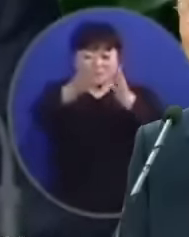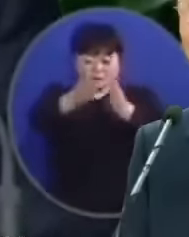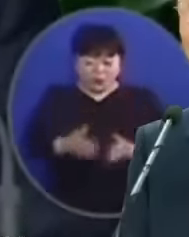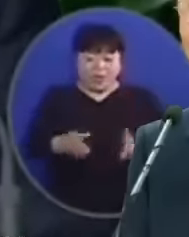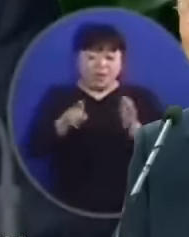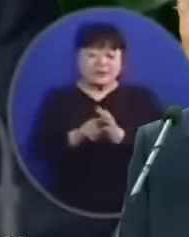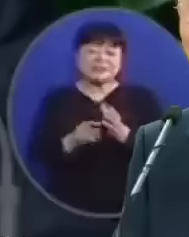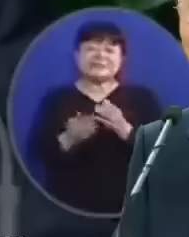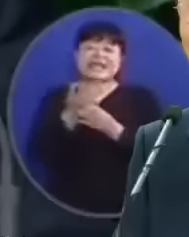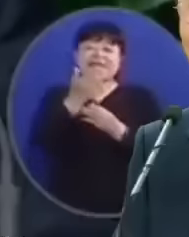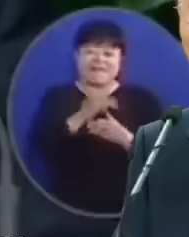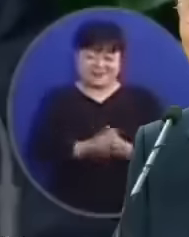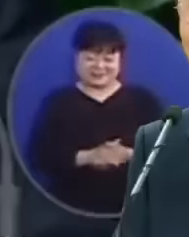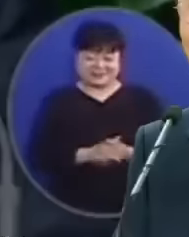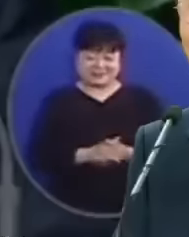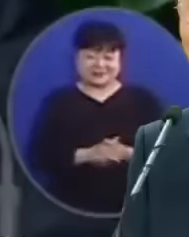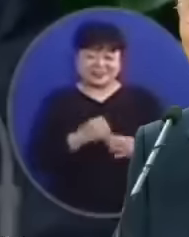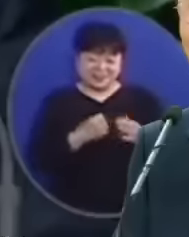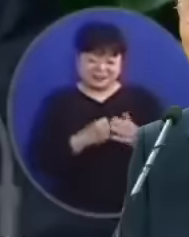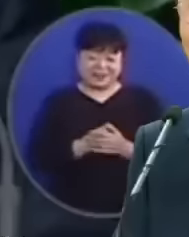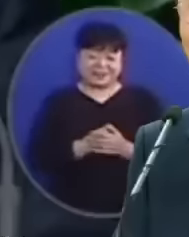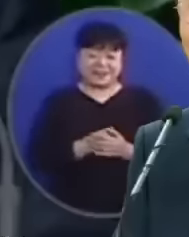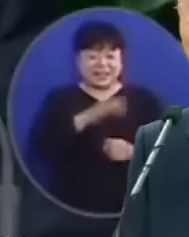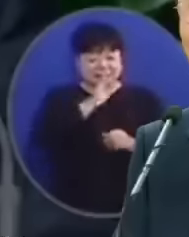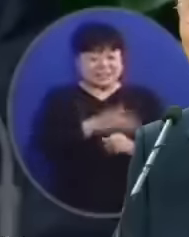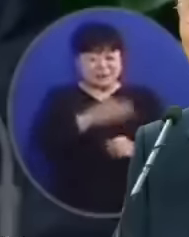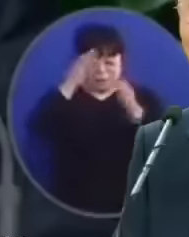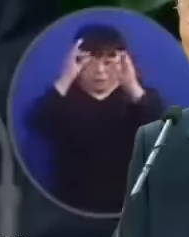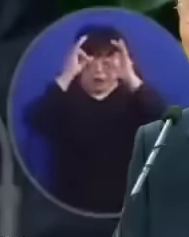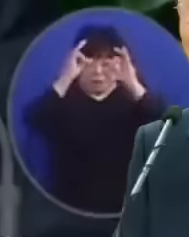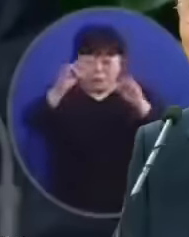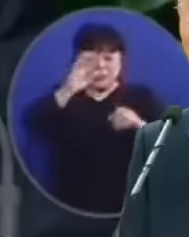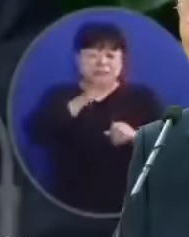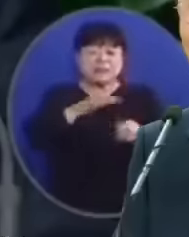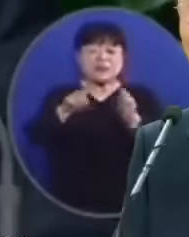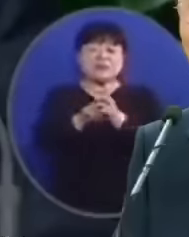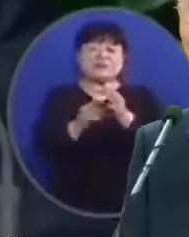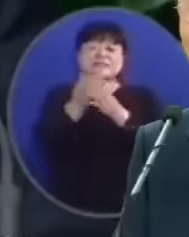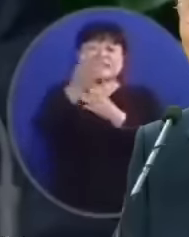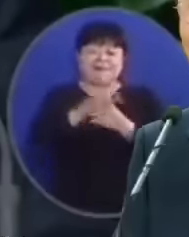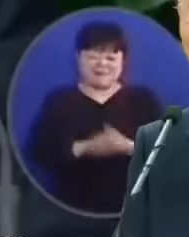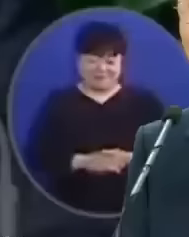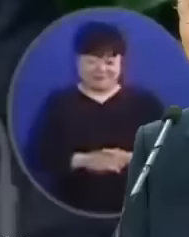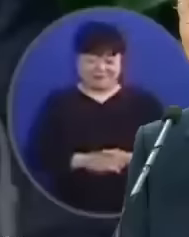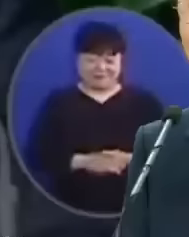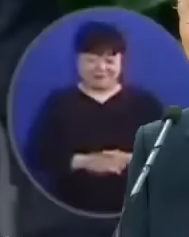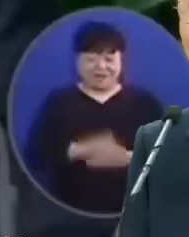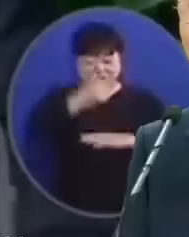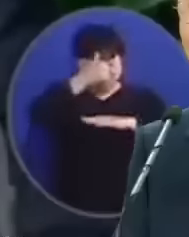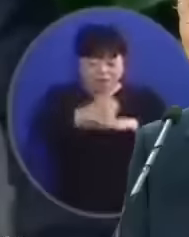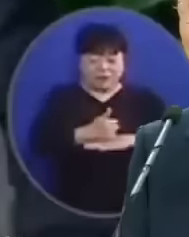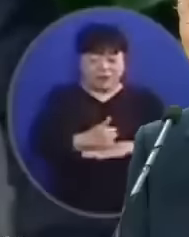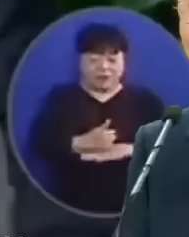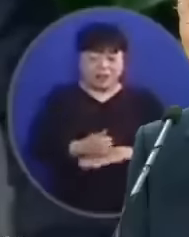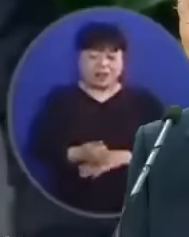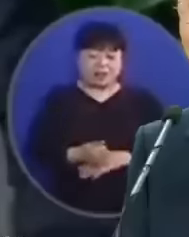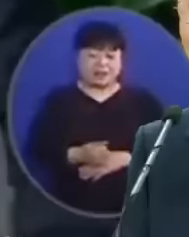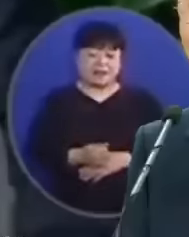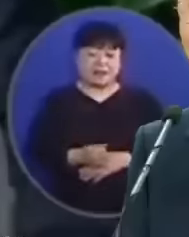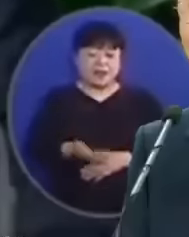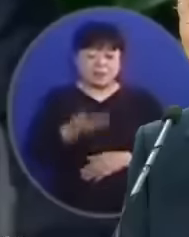믿음이 생기는 것입니다. 그러므로 잘못 바라보면 잘못된 믿음이 생기는 것입니다. 결과는 마음먹은 대로